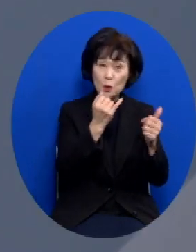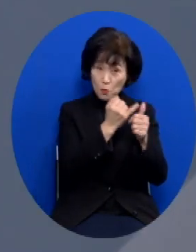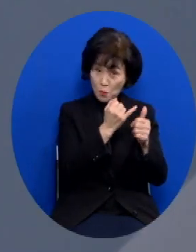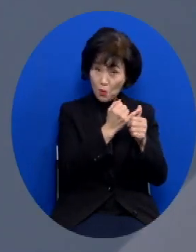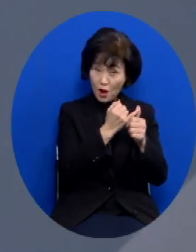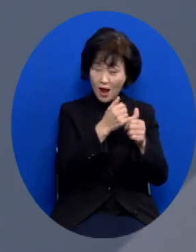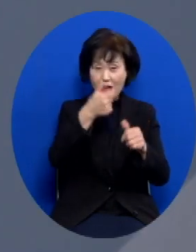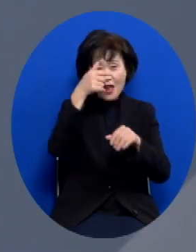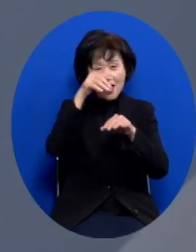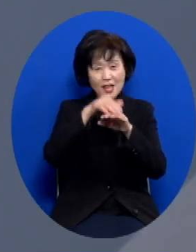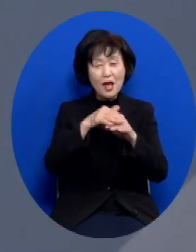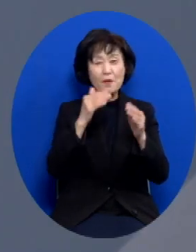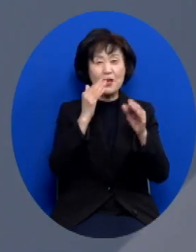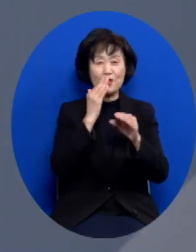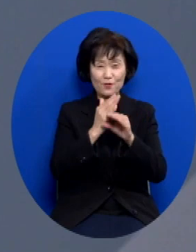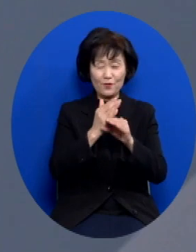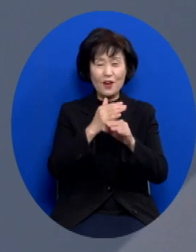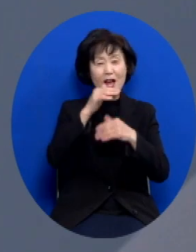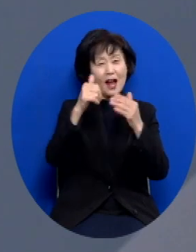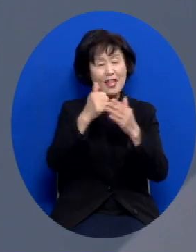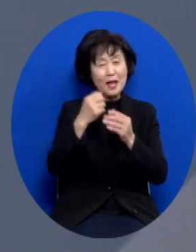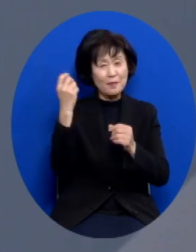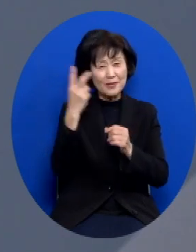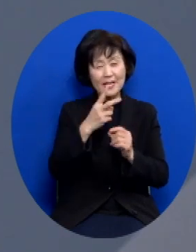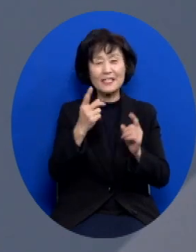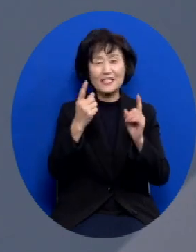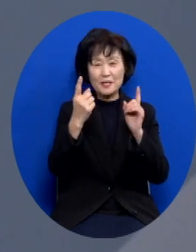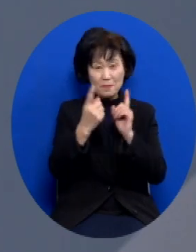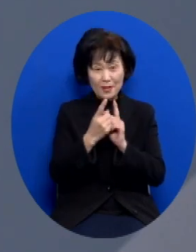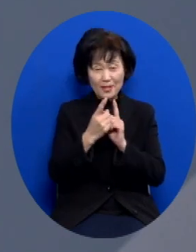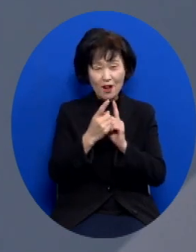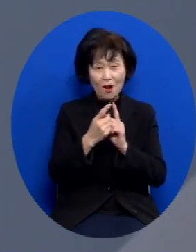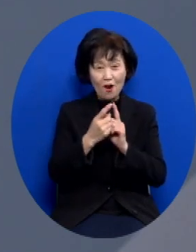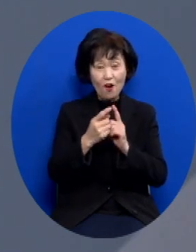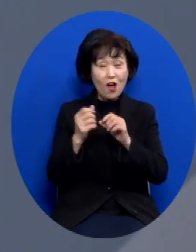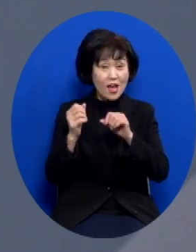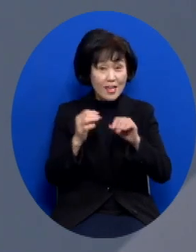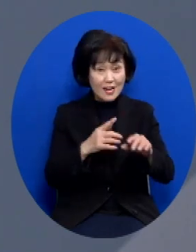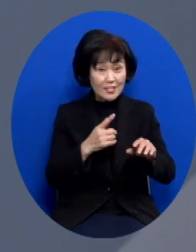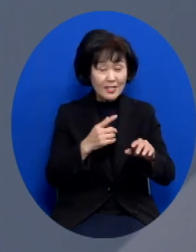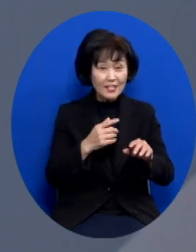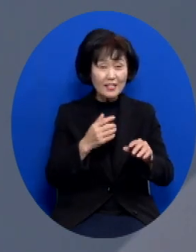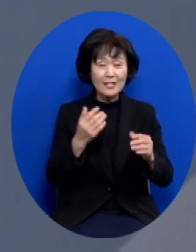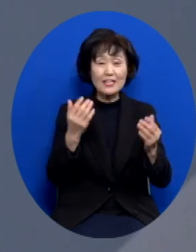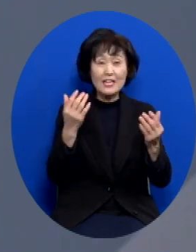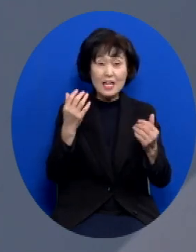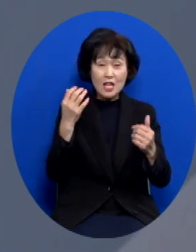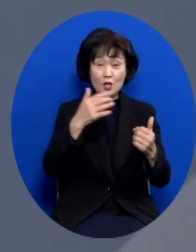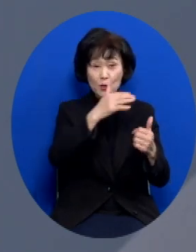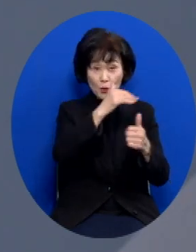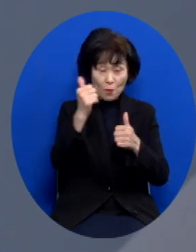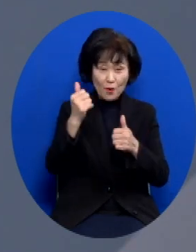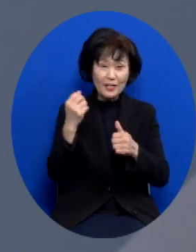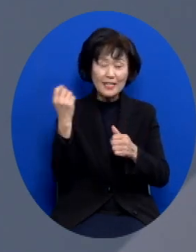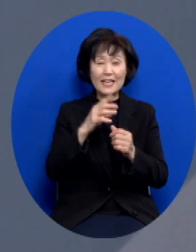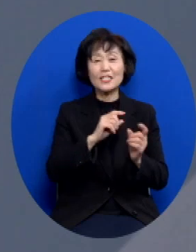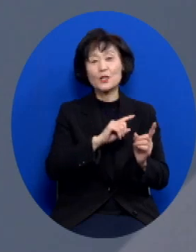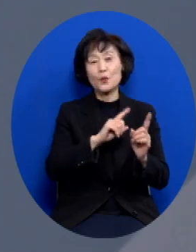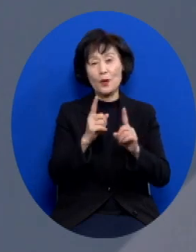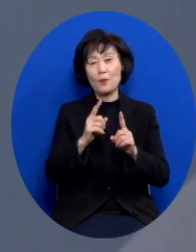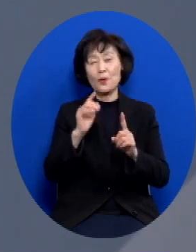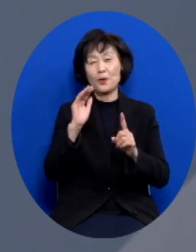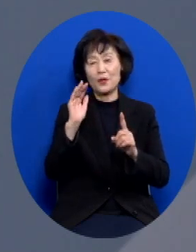예배 가운데 하나님을 다시 만나고 또 잃었던 사명들이 그럼 회복되어져서 이제 하나님이 보내시는 곳 어디든